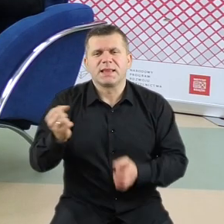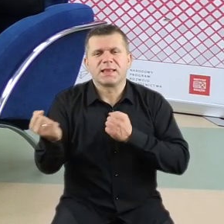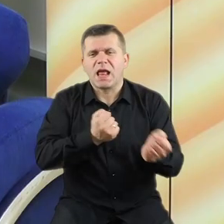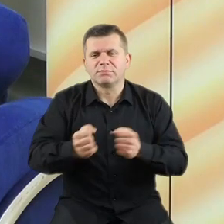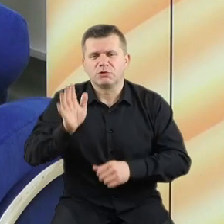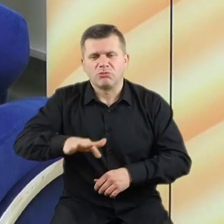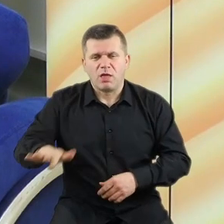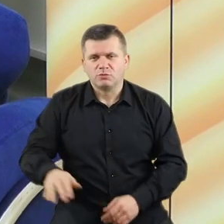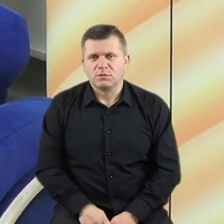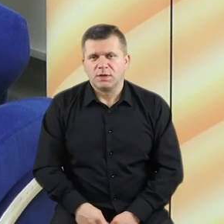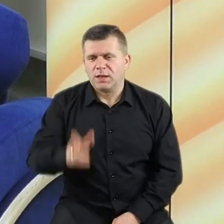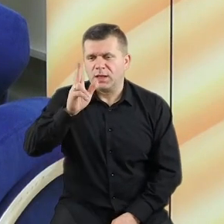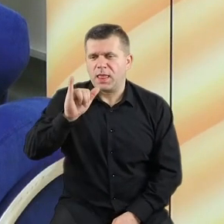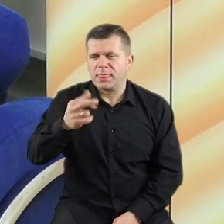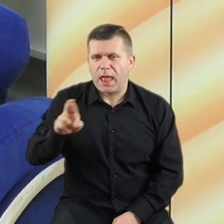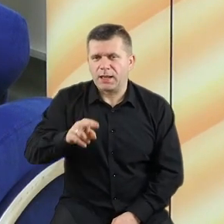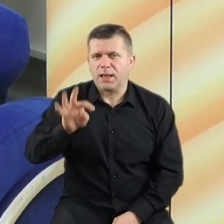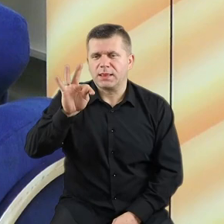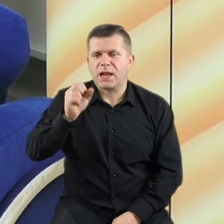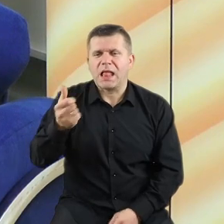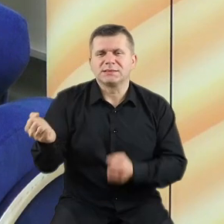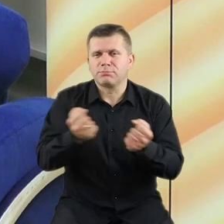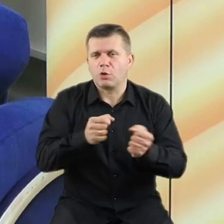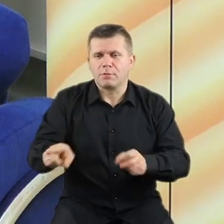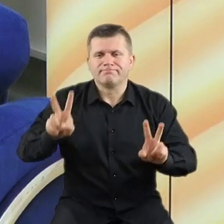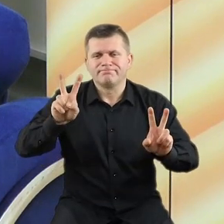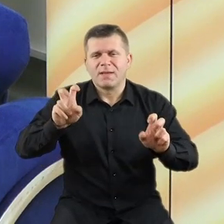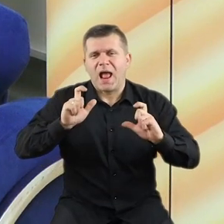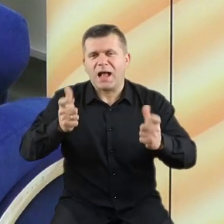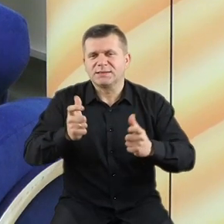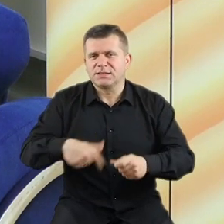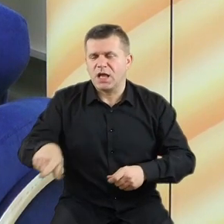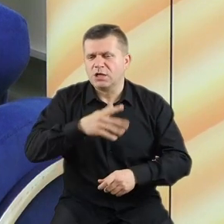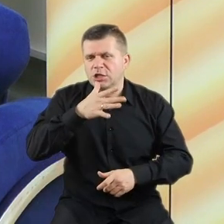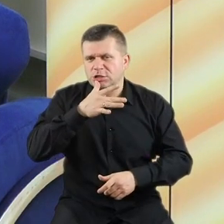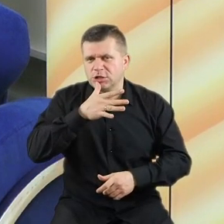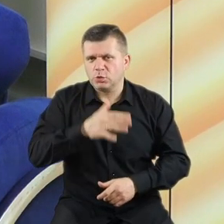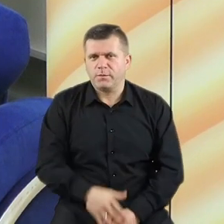jest, kindertransporty to była taka akcja Żydów